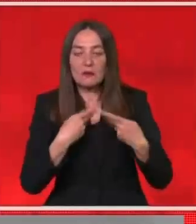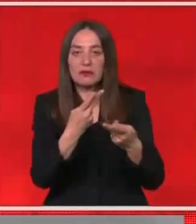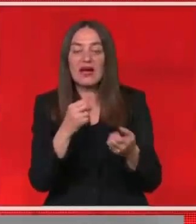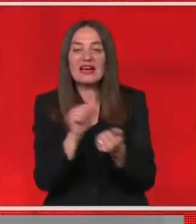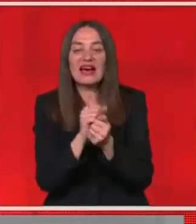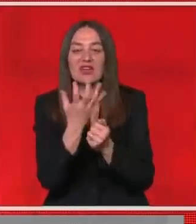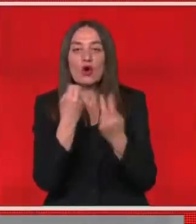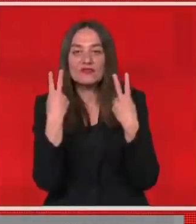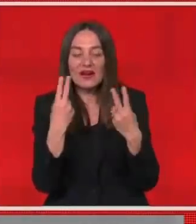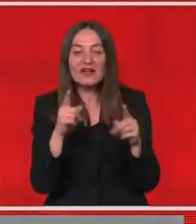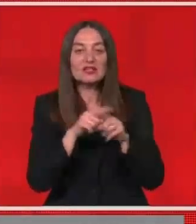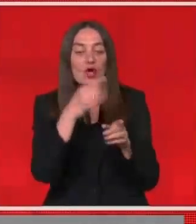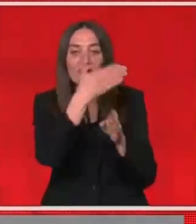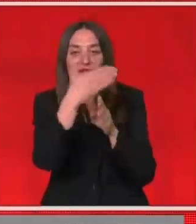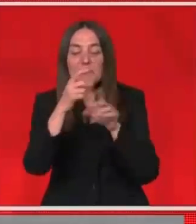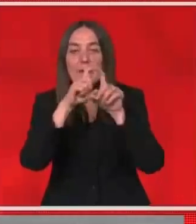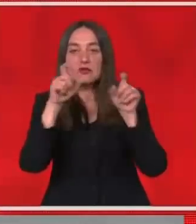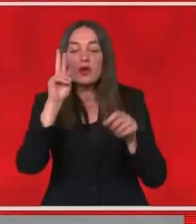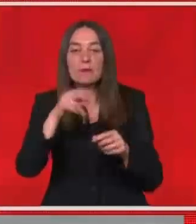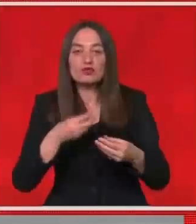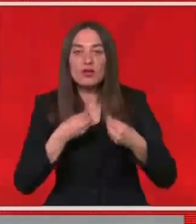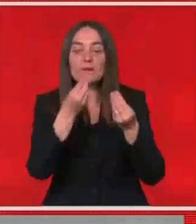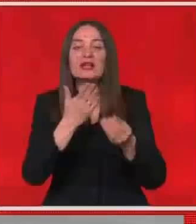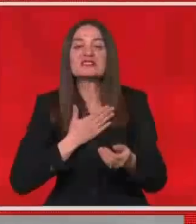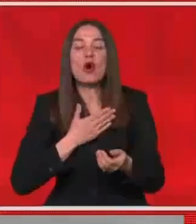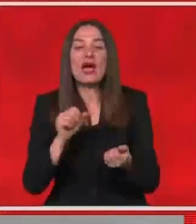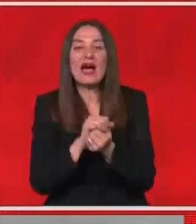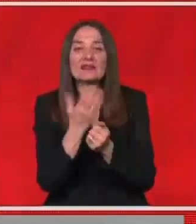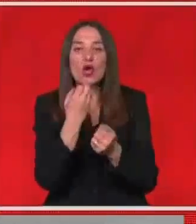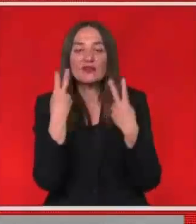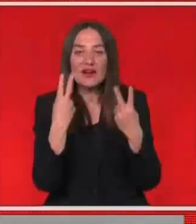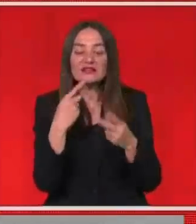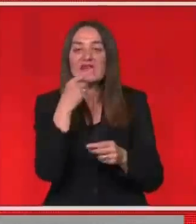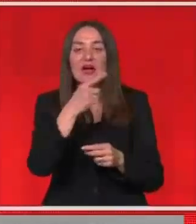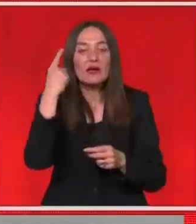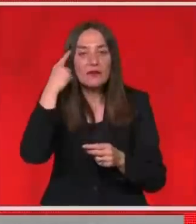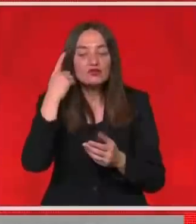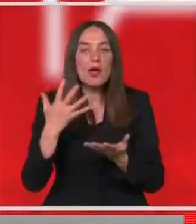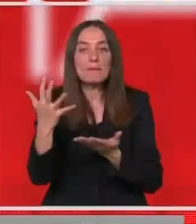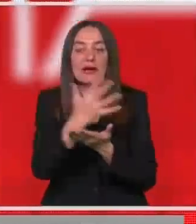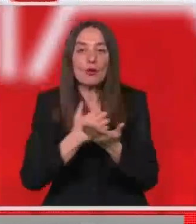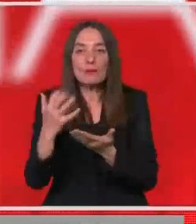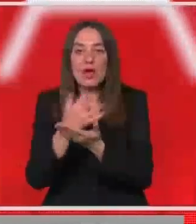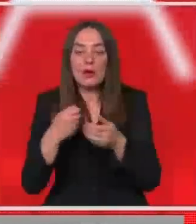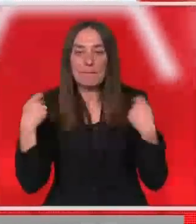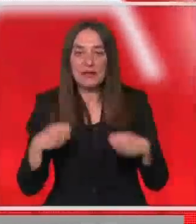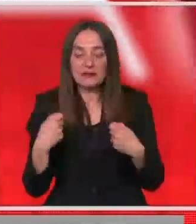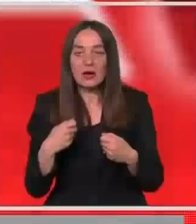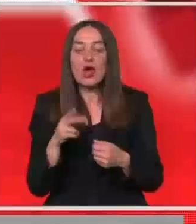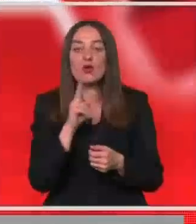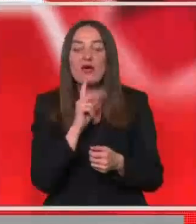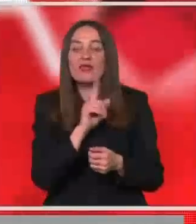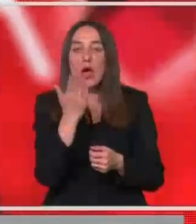od vrednosti, tako i korporacije i preduzeće mogu da emituju svoje hartije od vrednosti i da na takav način prikupljaju kapital, odnosno novac koji im